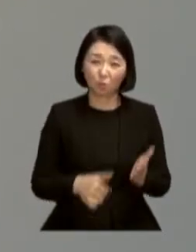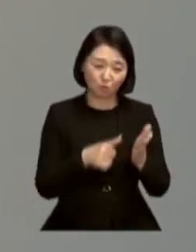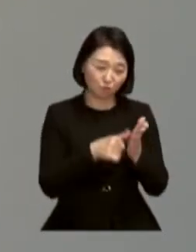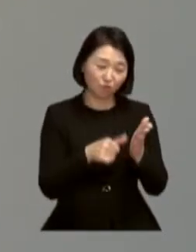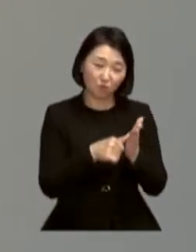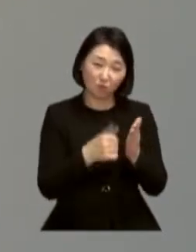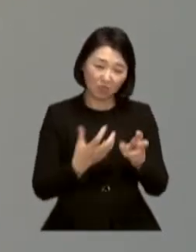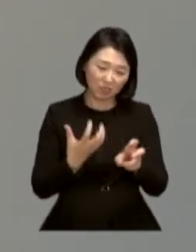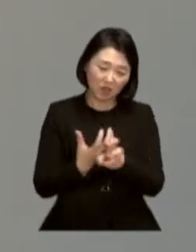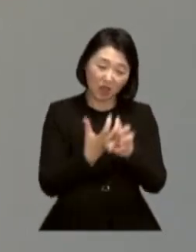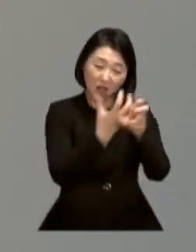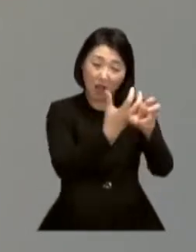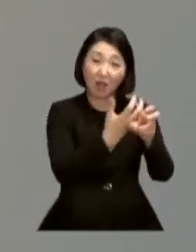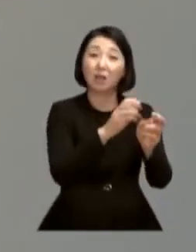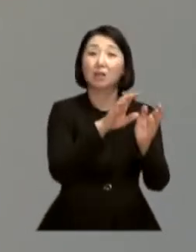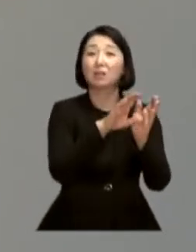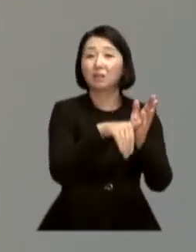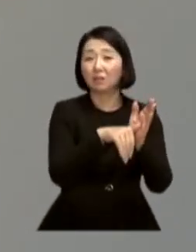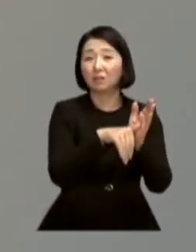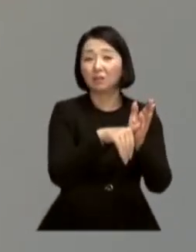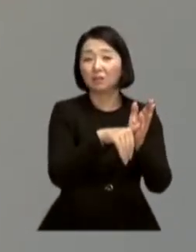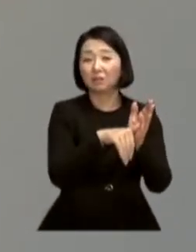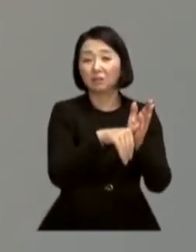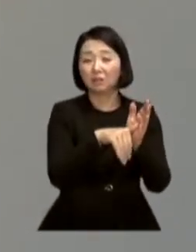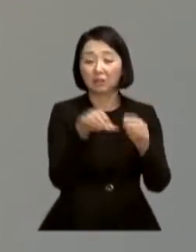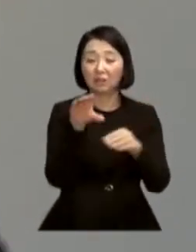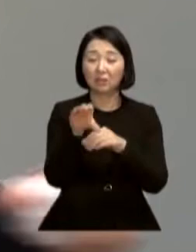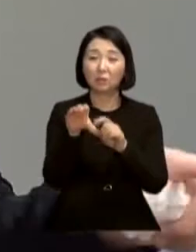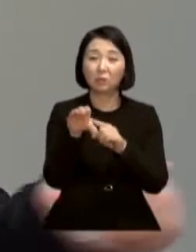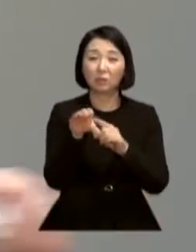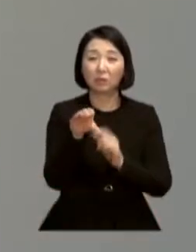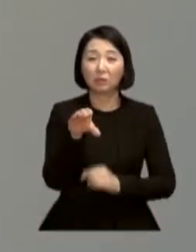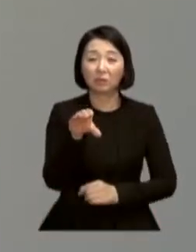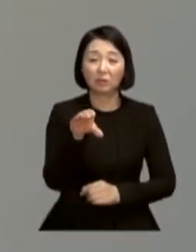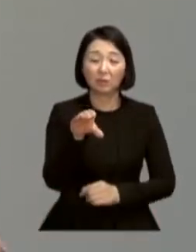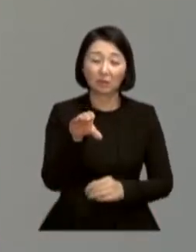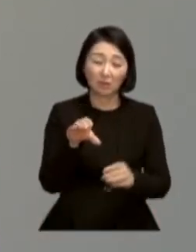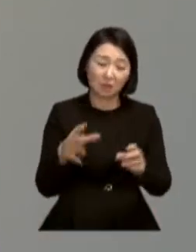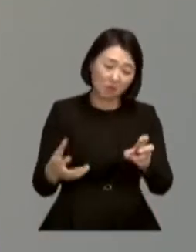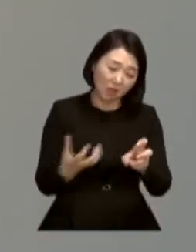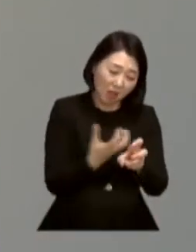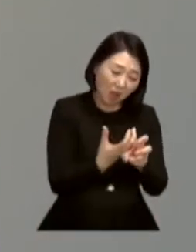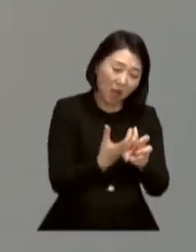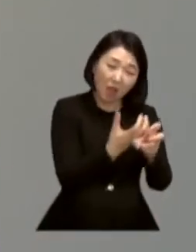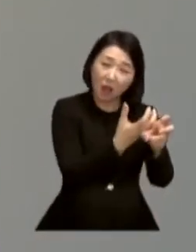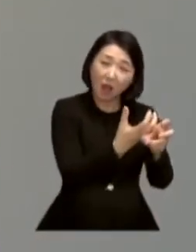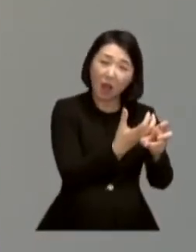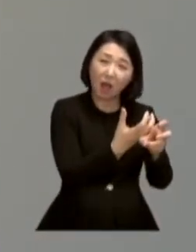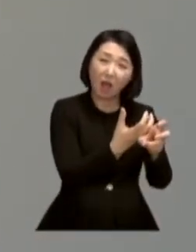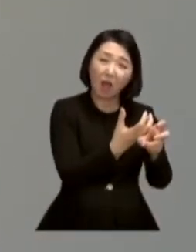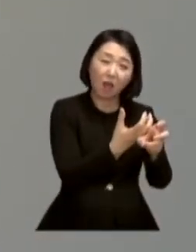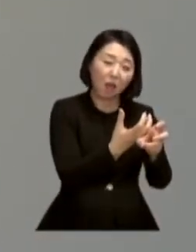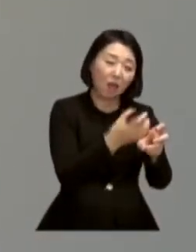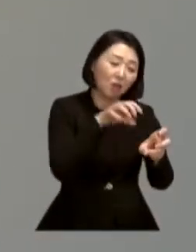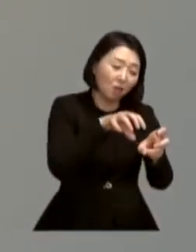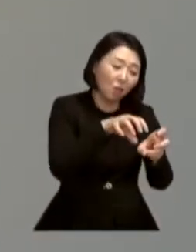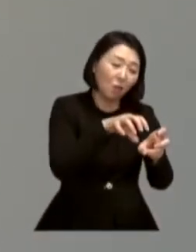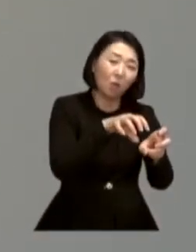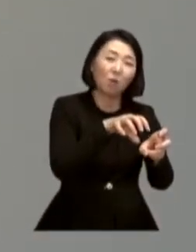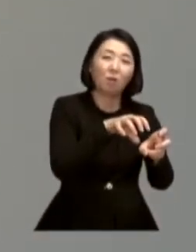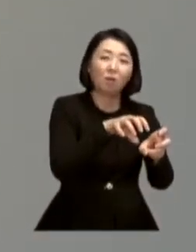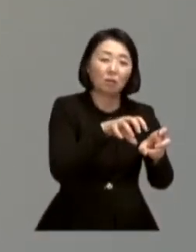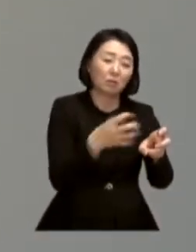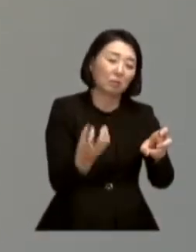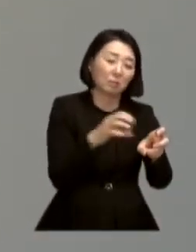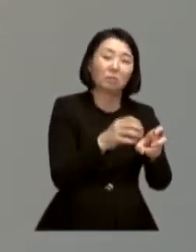이제 실어서 날라야 될 때, 그때 좀 차에 그 자재를 실을 수 있는 공간이 있는 차가 있었으면